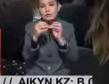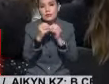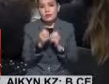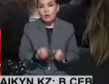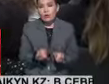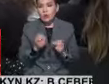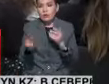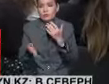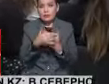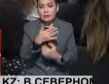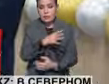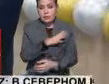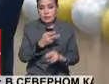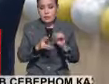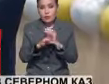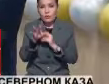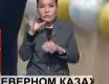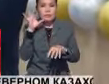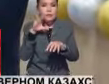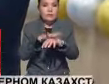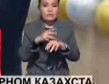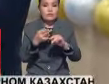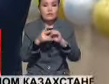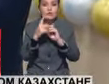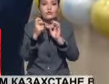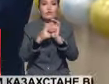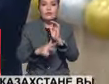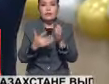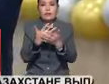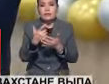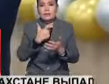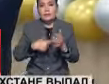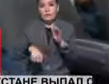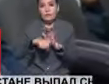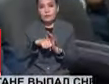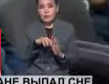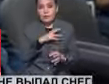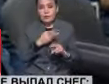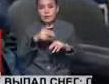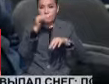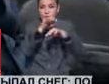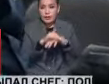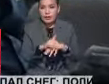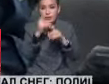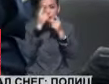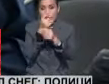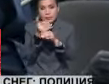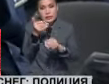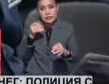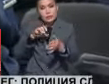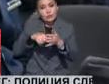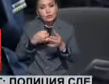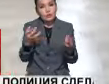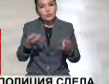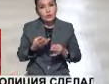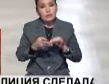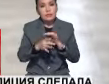уголовной ответственности. Также было выявлено 198 фактов самоубийств. Эти факты необходимо предупреждать, рапортуют